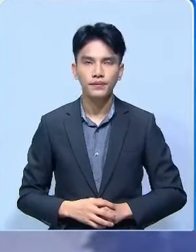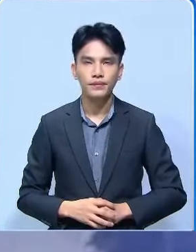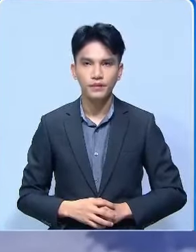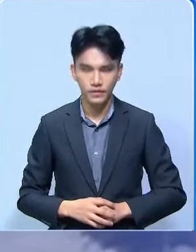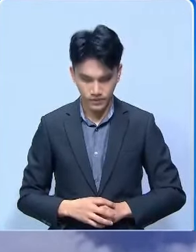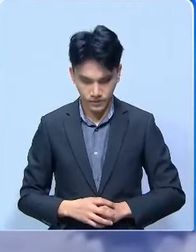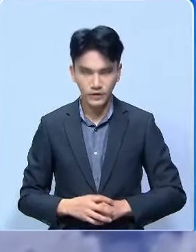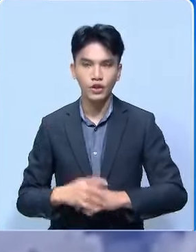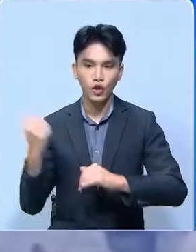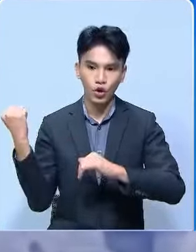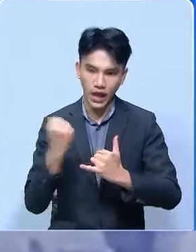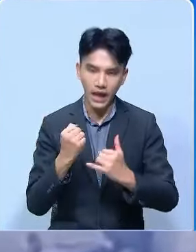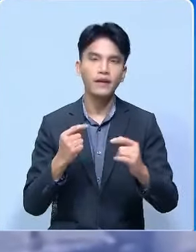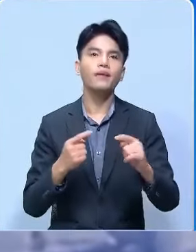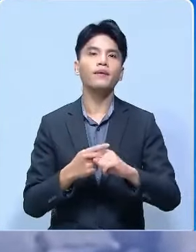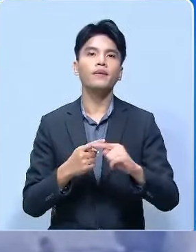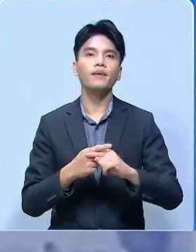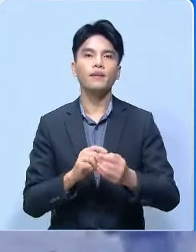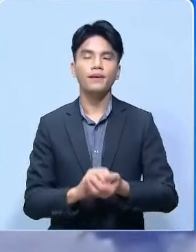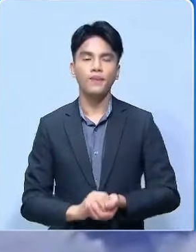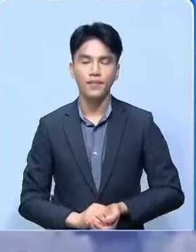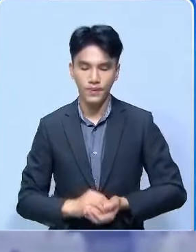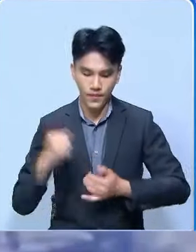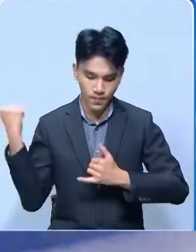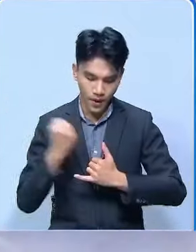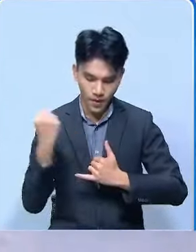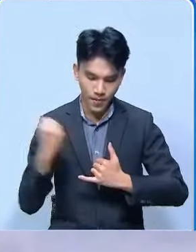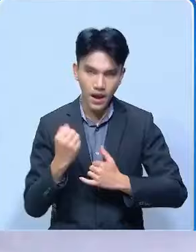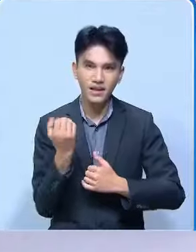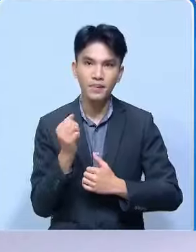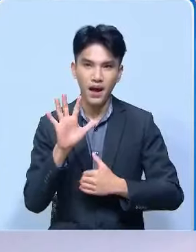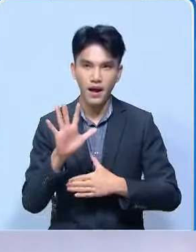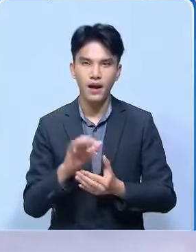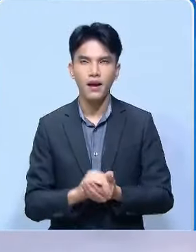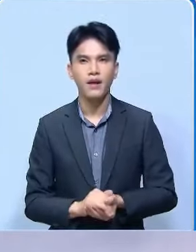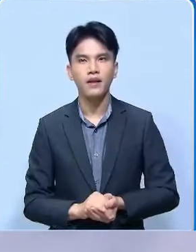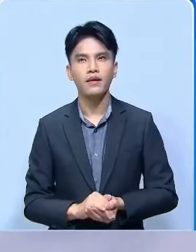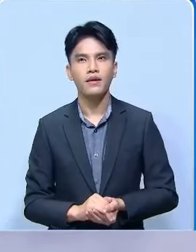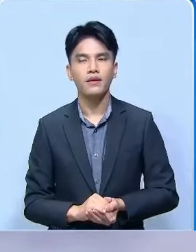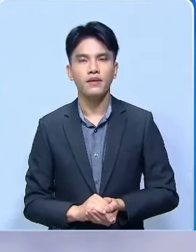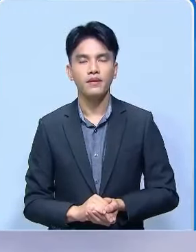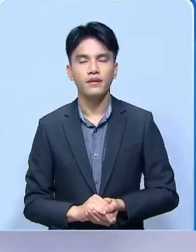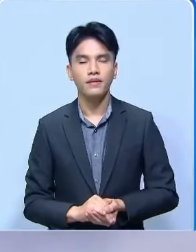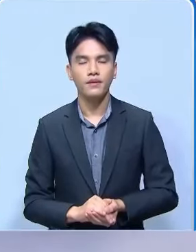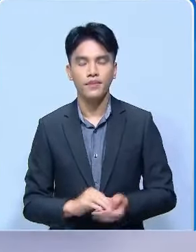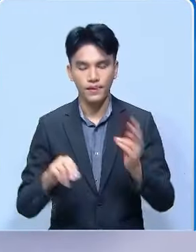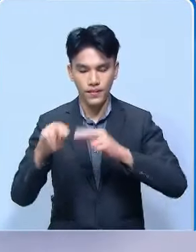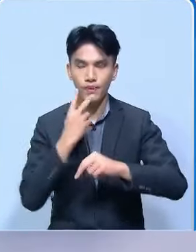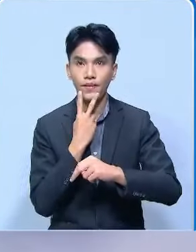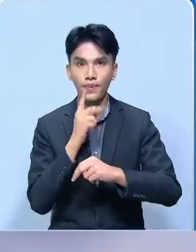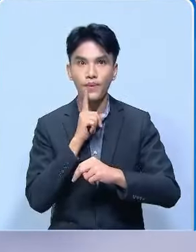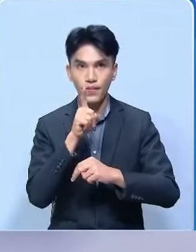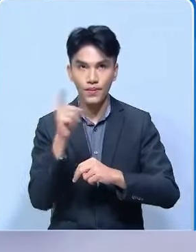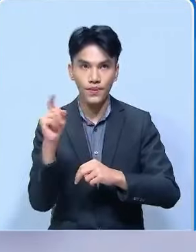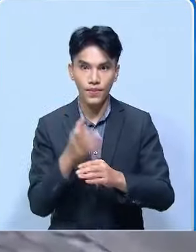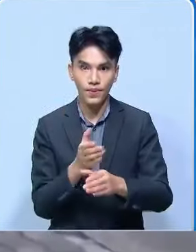ร่างกายค่ะจนได้รับบาดเจ็บสาหัสถูกแทงตามลำตัวมากถึง15แผลแน ่ก็จากการสอบถามเนี่ยพบว่านายหลง